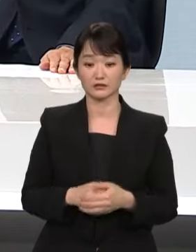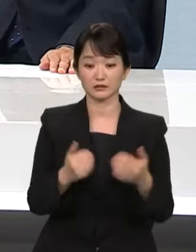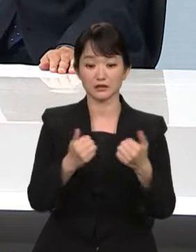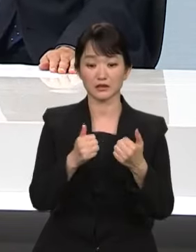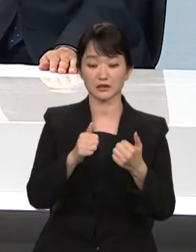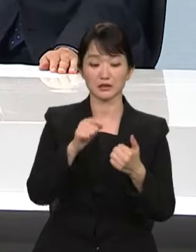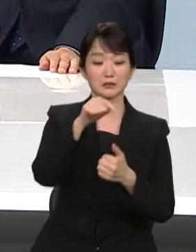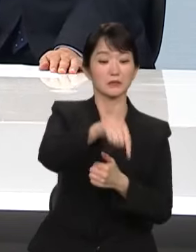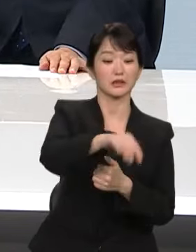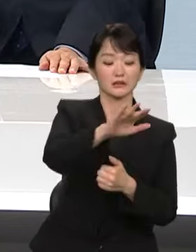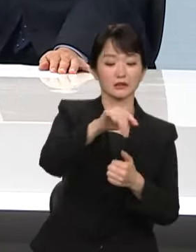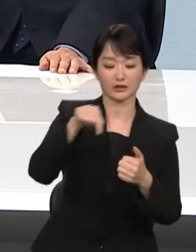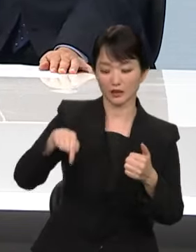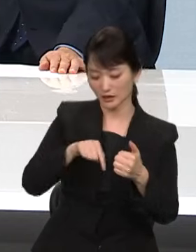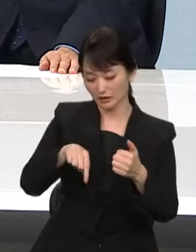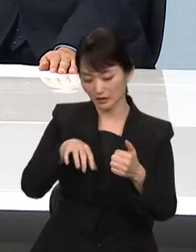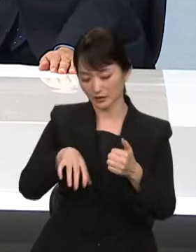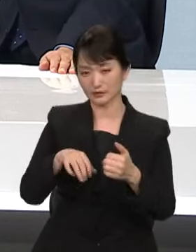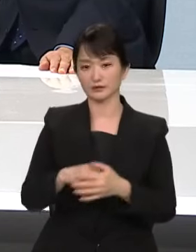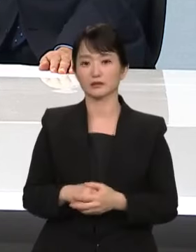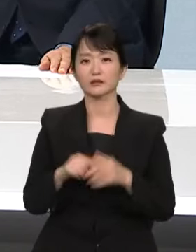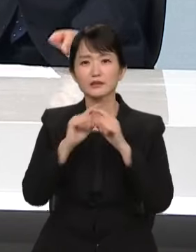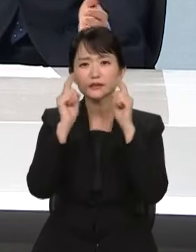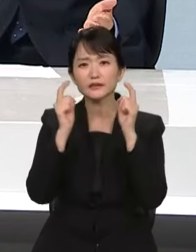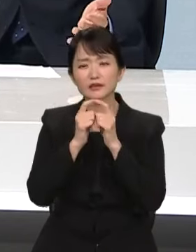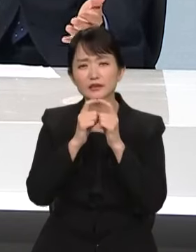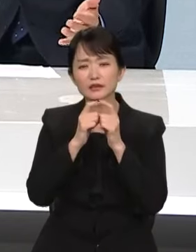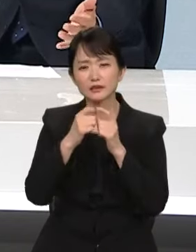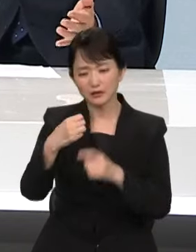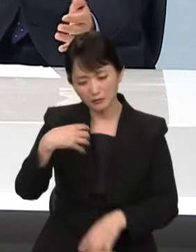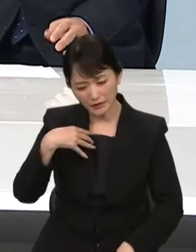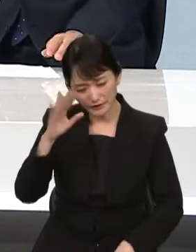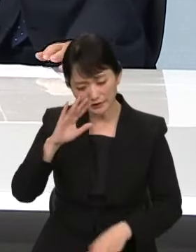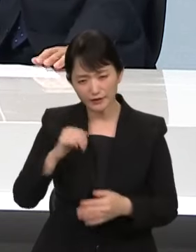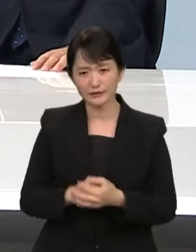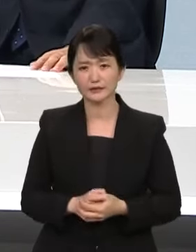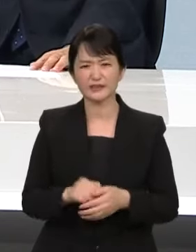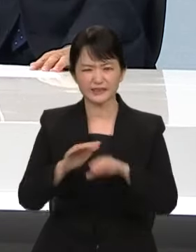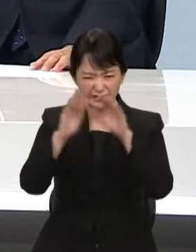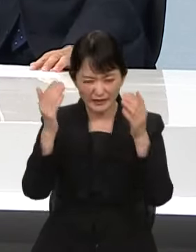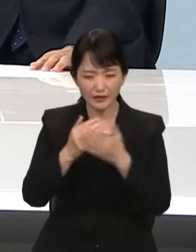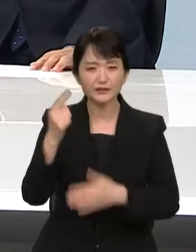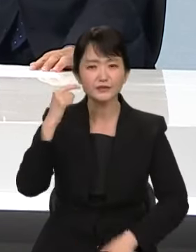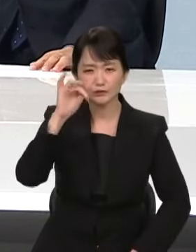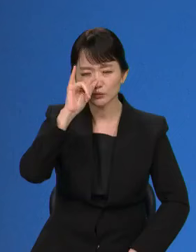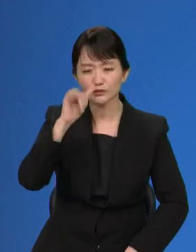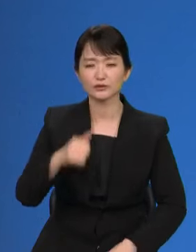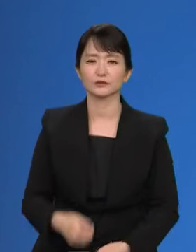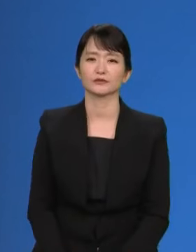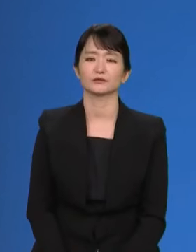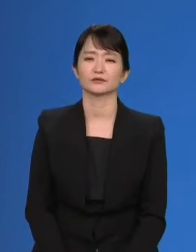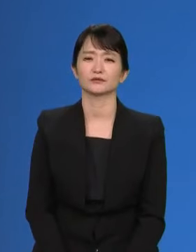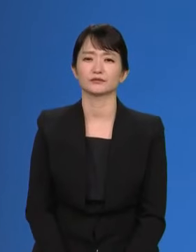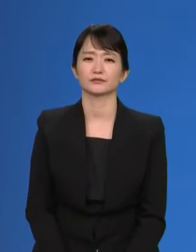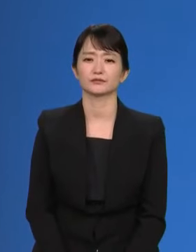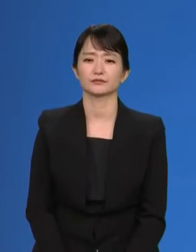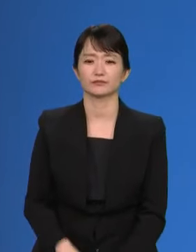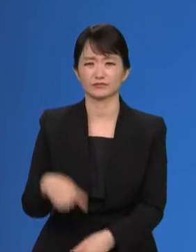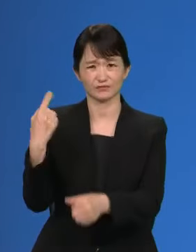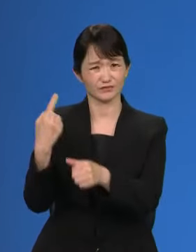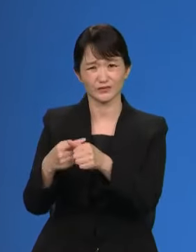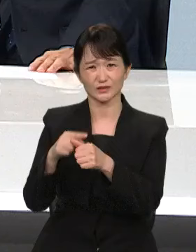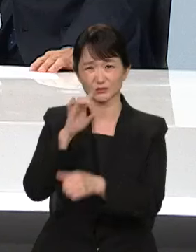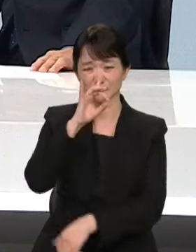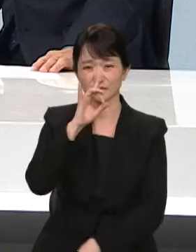아니었고 또 그 개인 한탄이라고는 하지만 다 들릴 정도의 욕설이었다 이런 게 문제가 되는 것이죠. 어쨌든 뭐 저렇게 욕을 하면 안